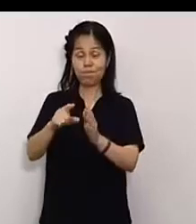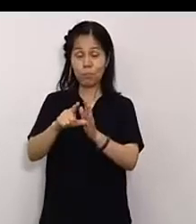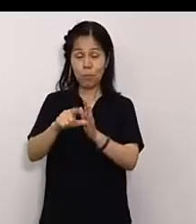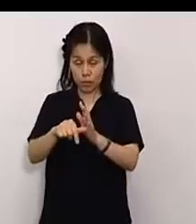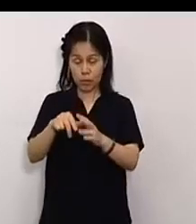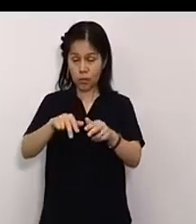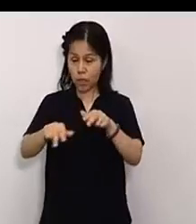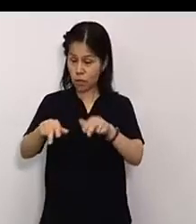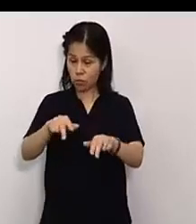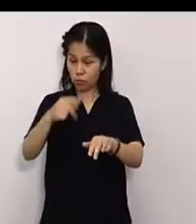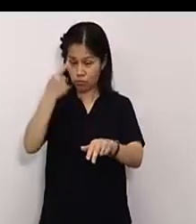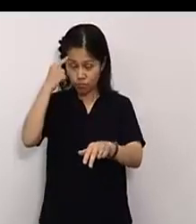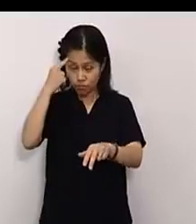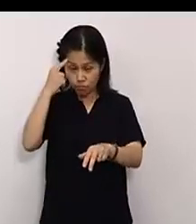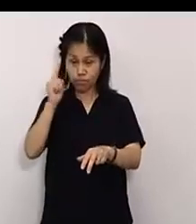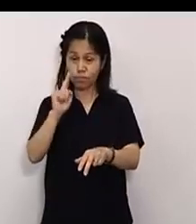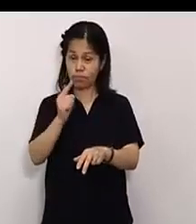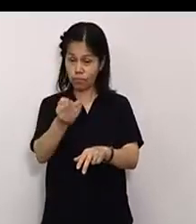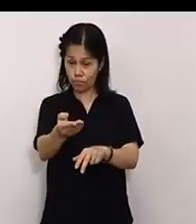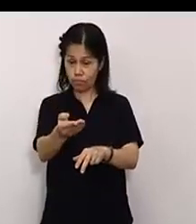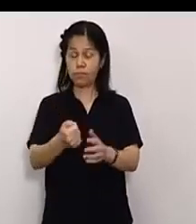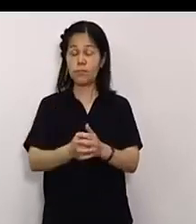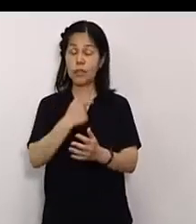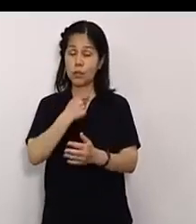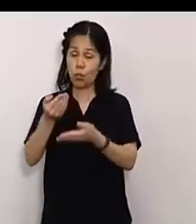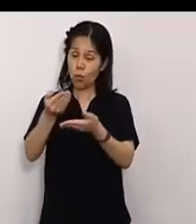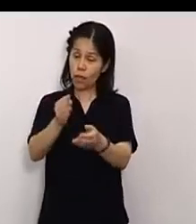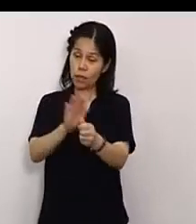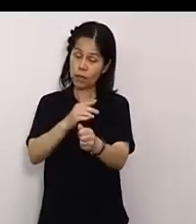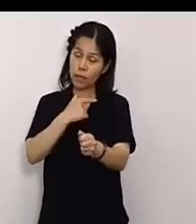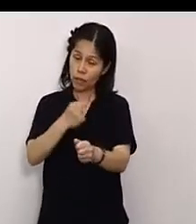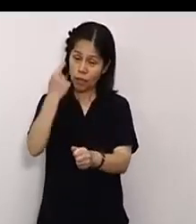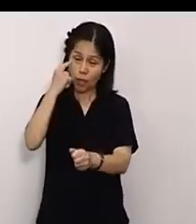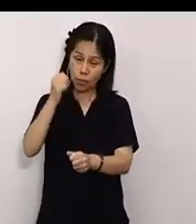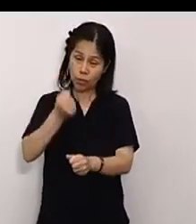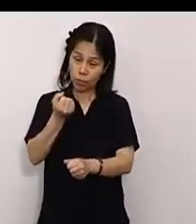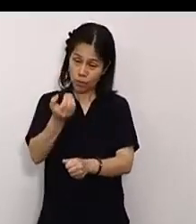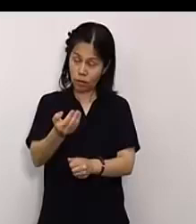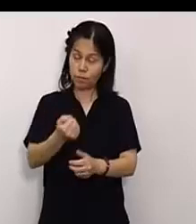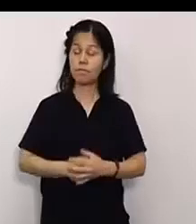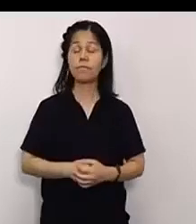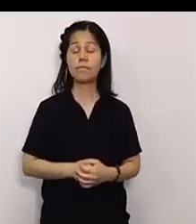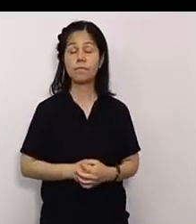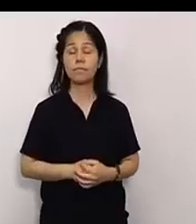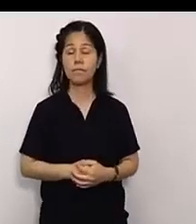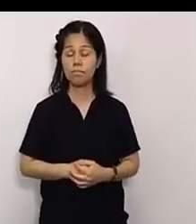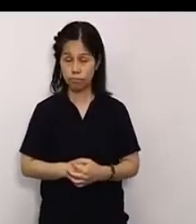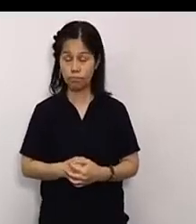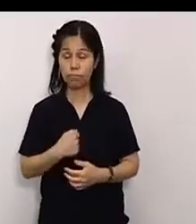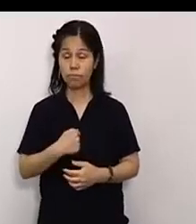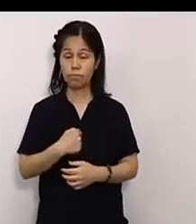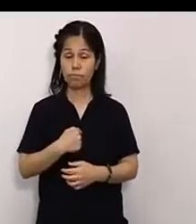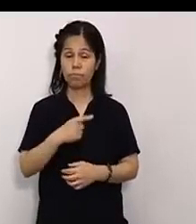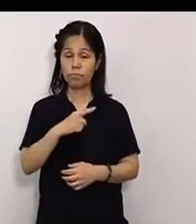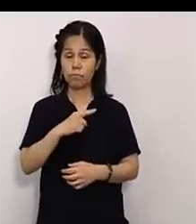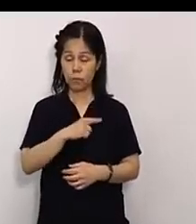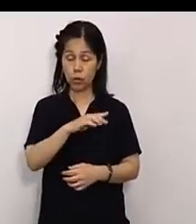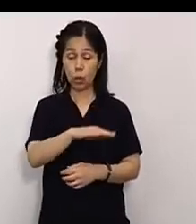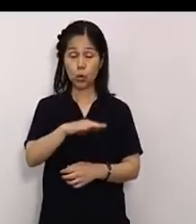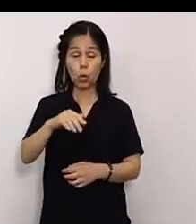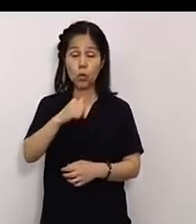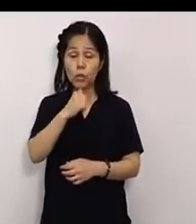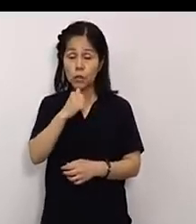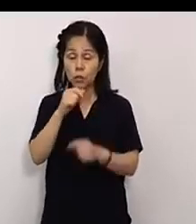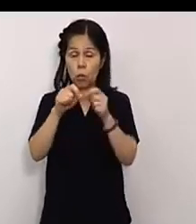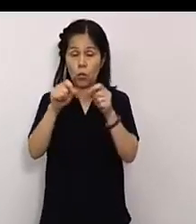その子たちにこう、まあ、希望を与えてあげるというか助けてあげるという考えですか？ まず子どもの貧困の問題に